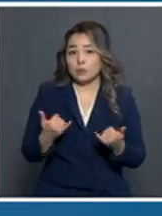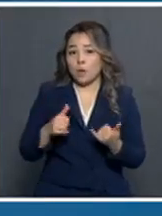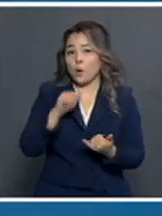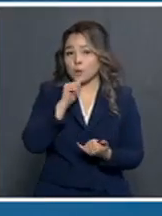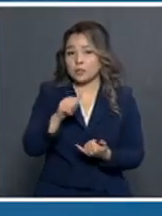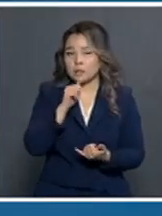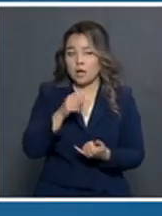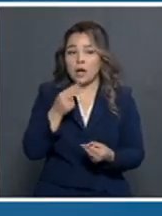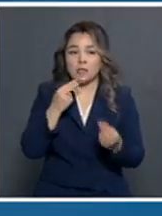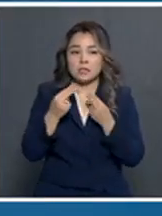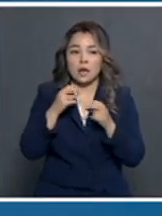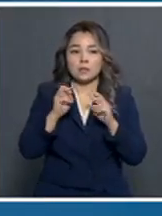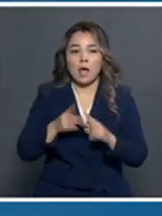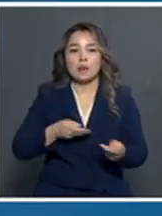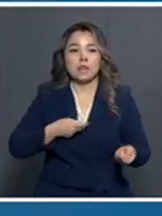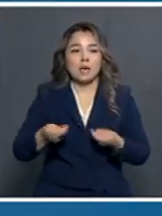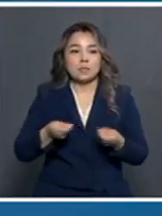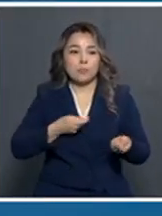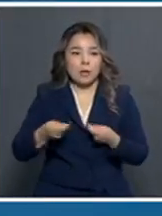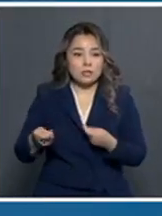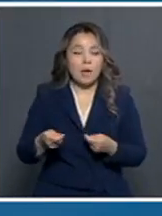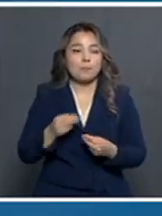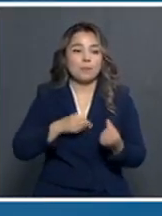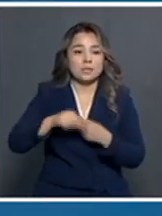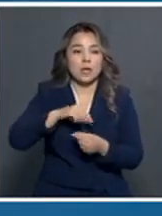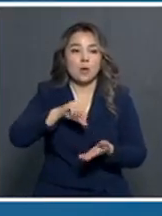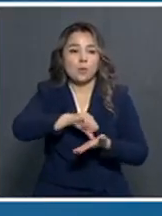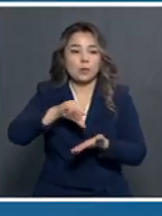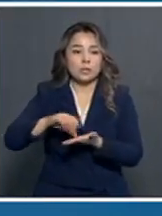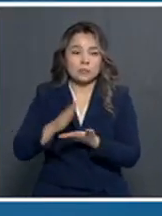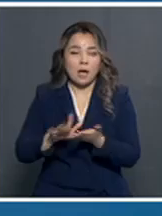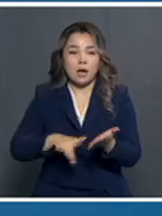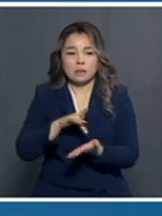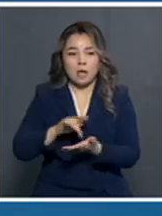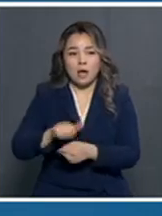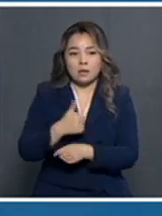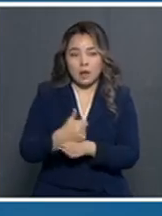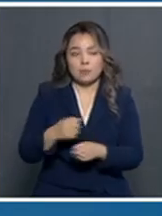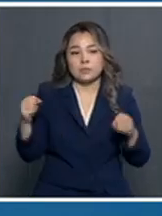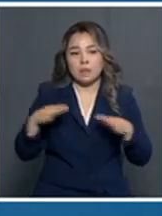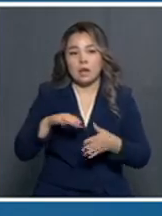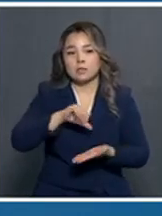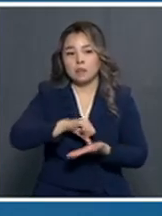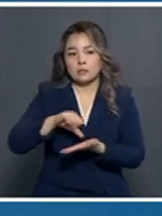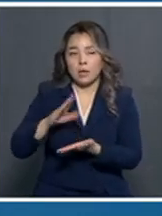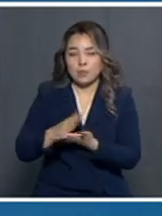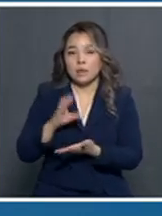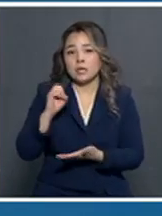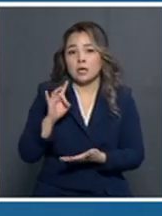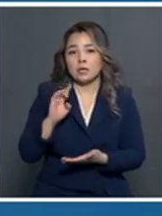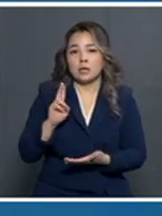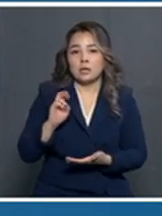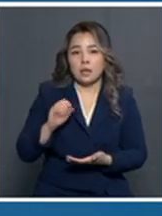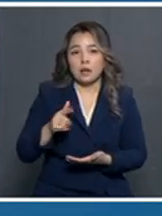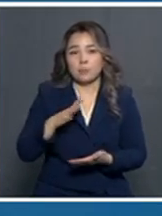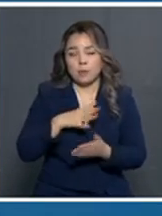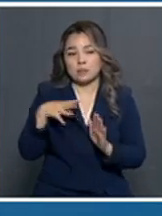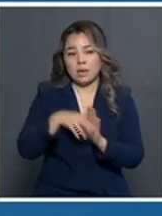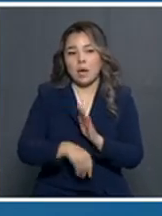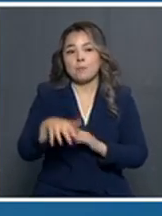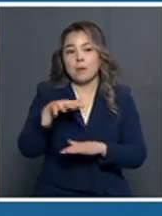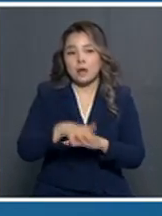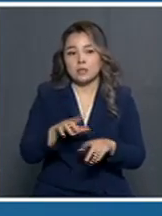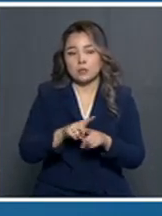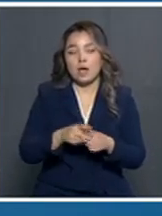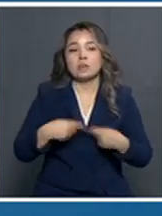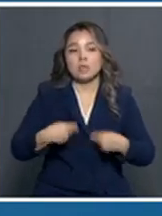Қостанайда азық-түлік тасымалымен айналысатын бизнес өкілдері қалалық әкімдік алдына жиналды. Олар Сергек базасына енгізіліп, тауар